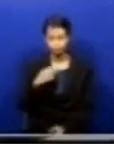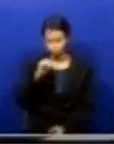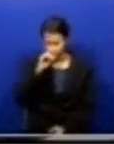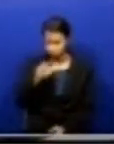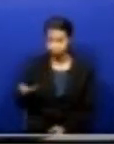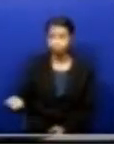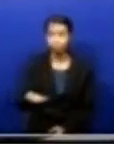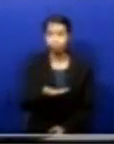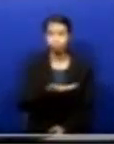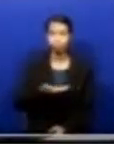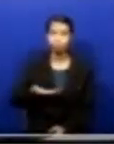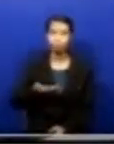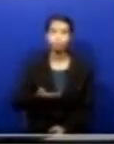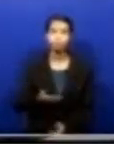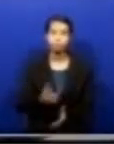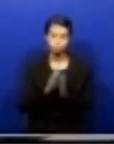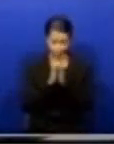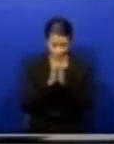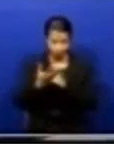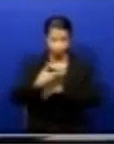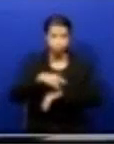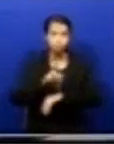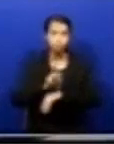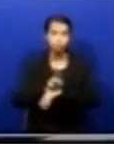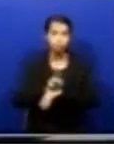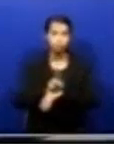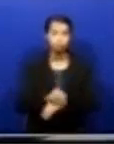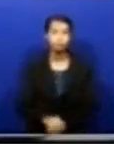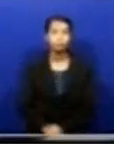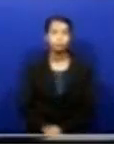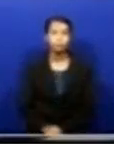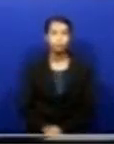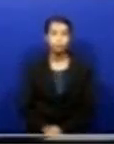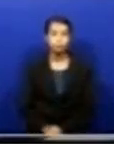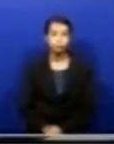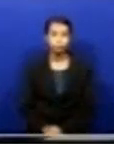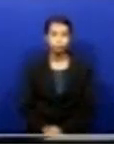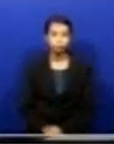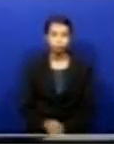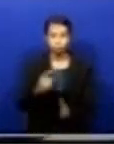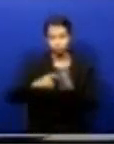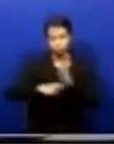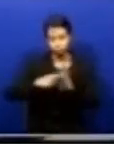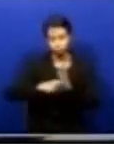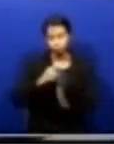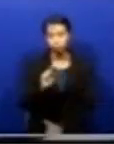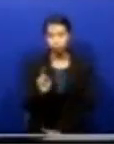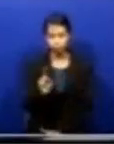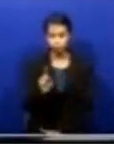คารพกราบเรียนท่านประธานสภาที่เคารพเหตุผล